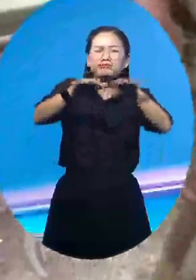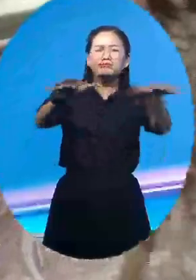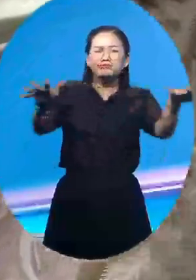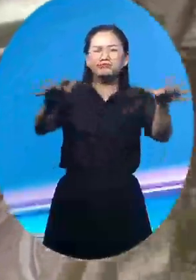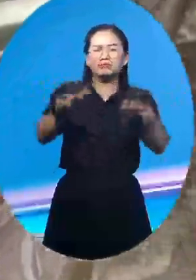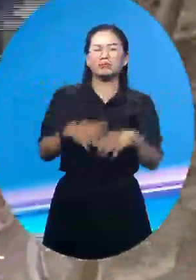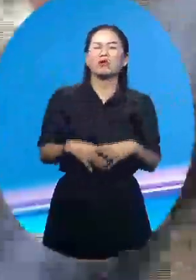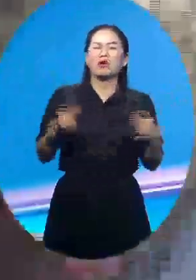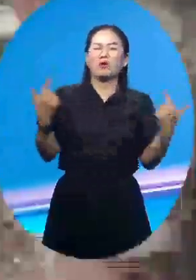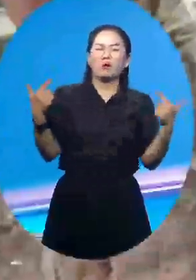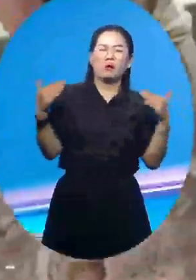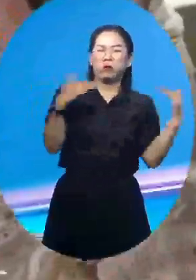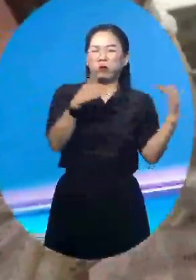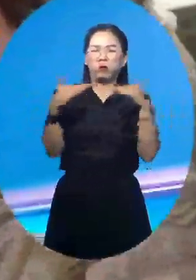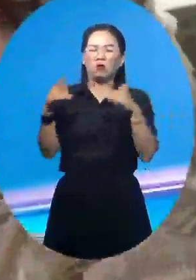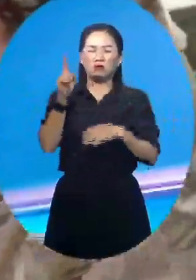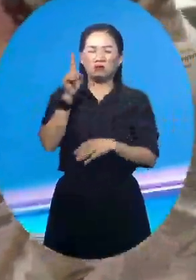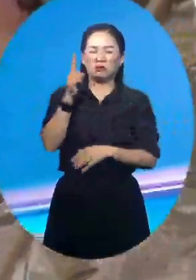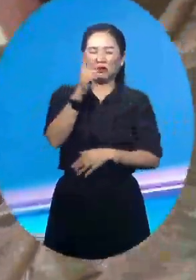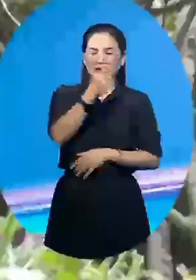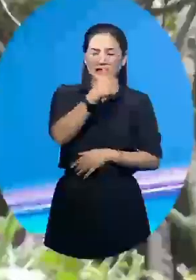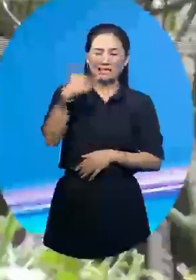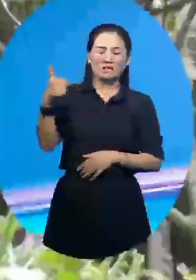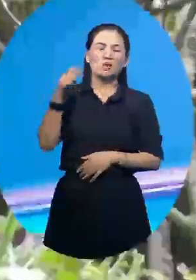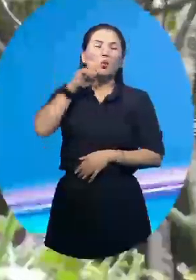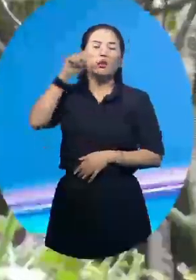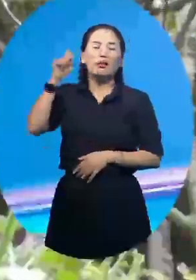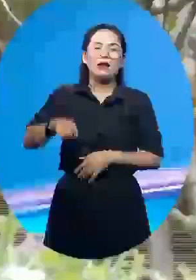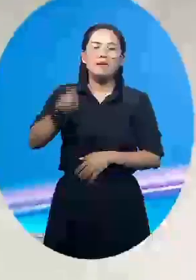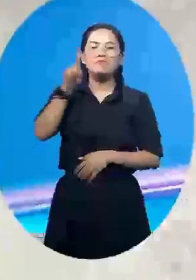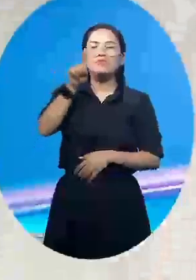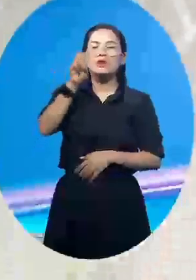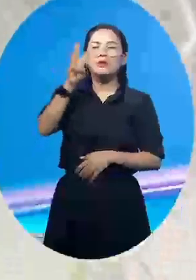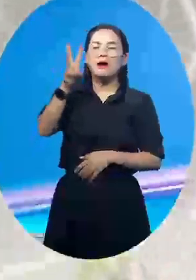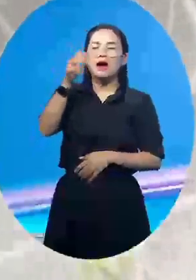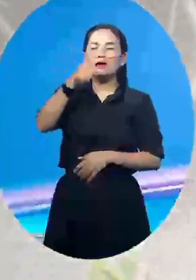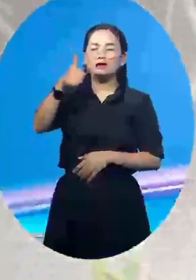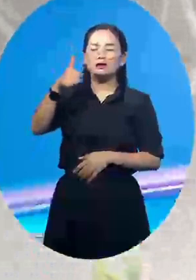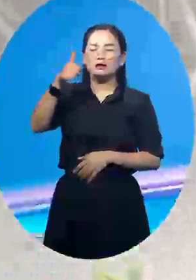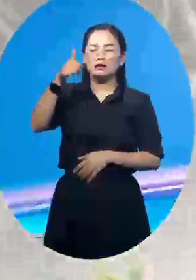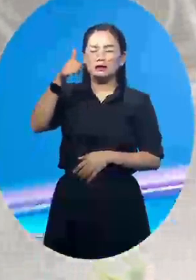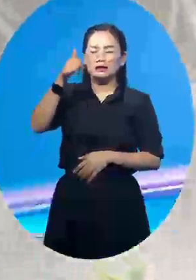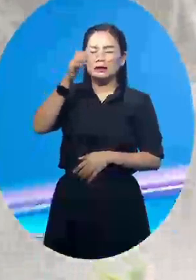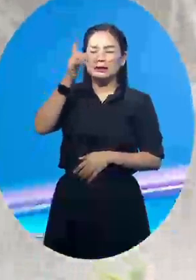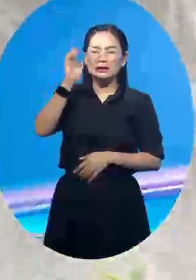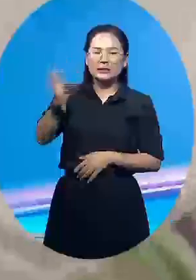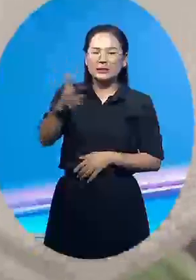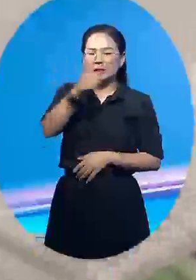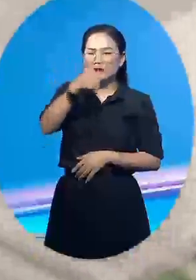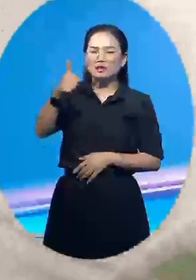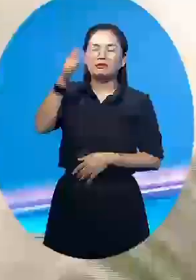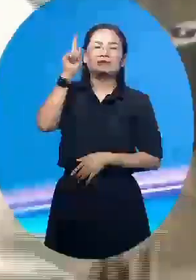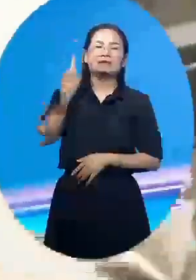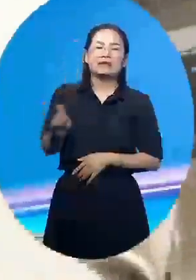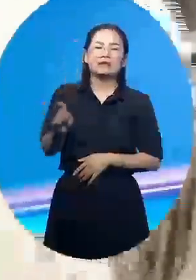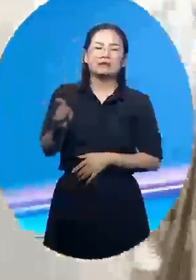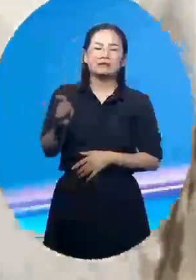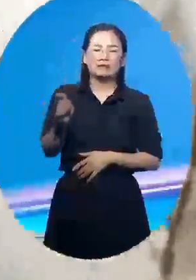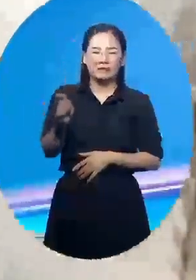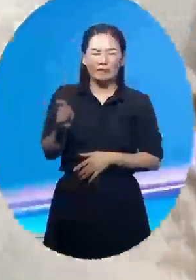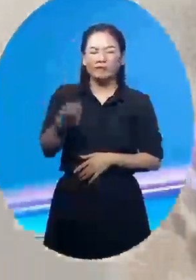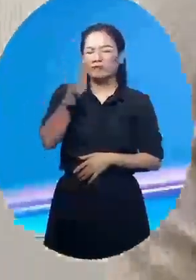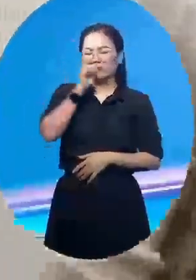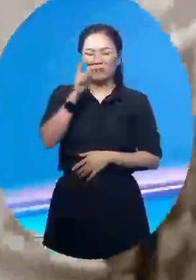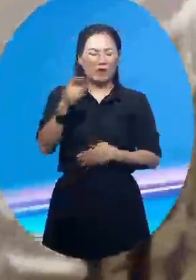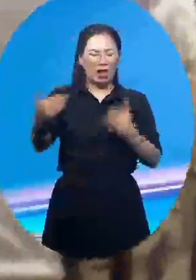đã có hơn 13 dẫn đến Ukraina thiệt mạnh bộ trưởng quốc phòng series soi gu nhận định sau vũ khí mà phương tây chuyển giao cho Ukraina